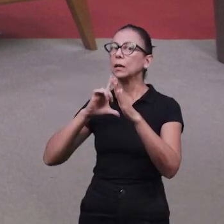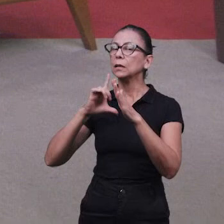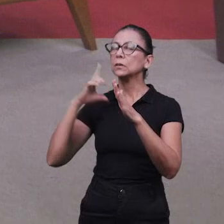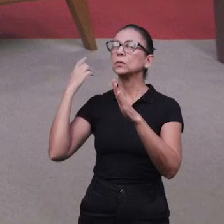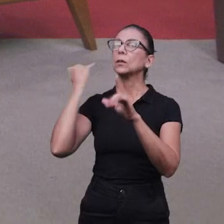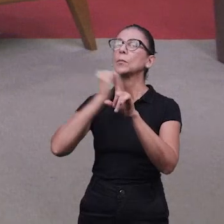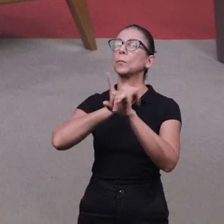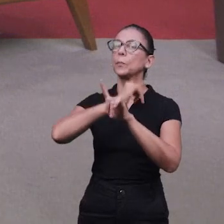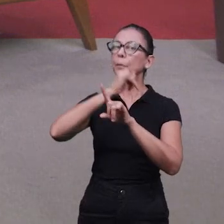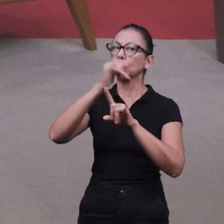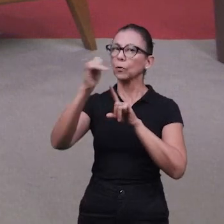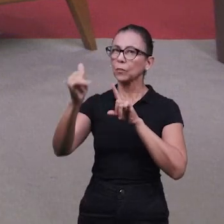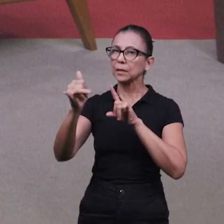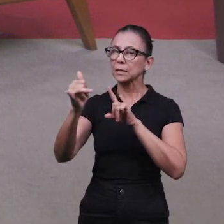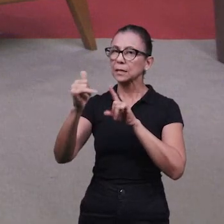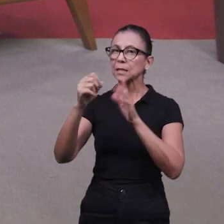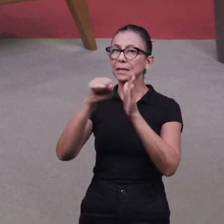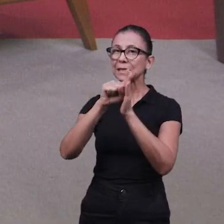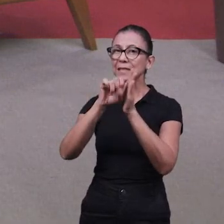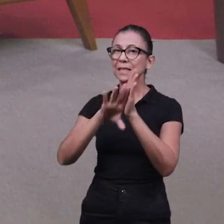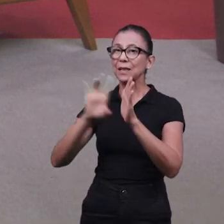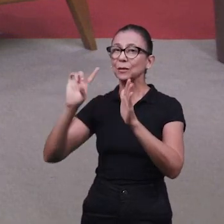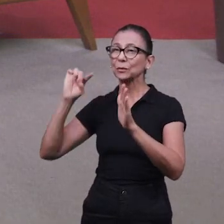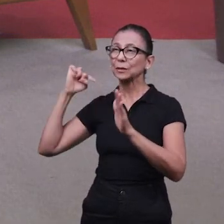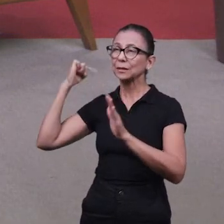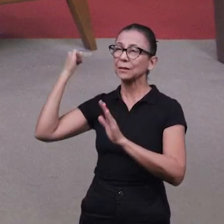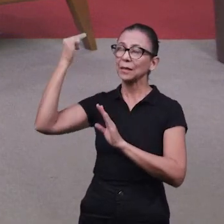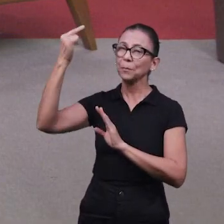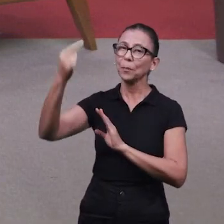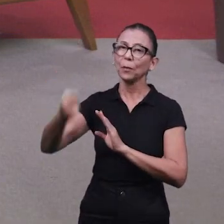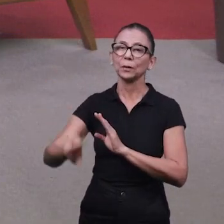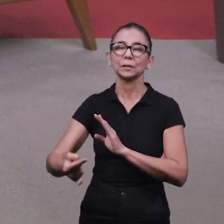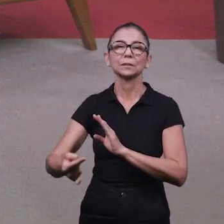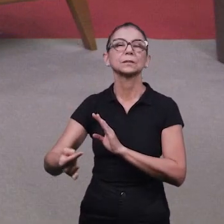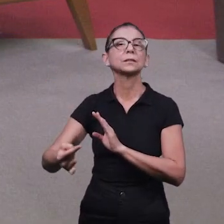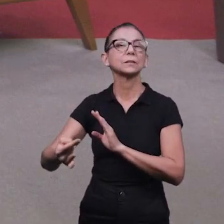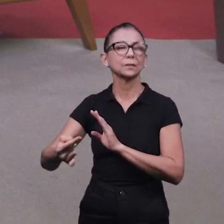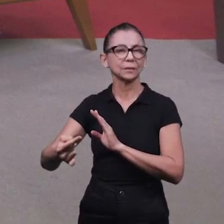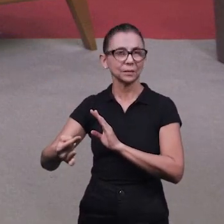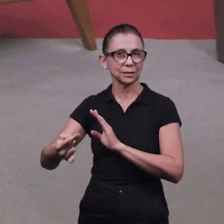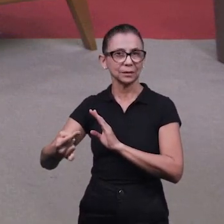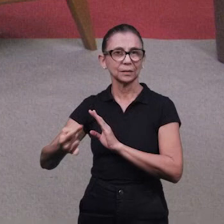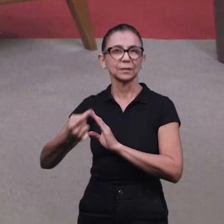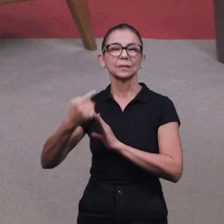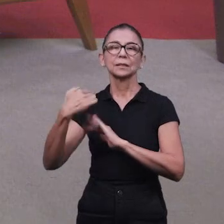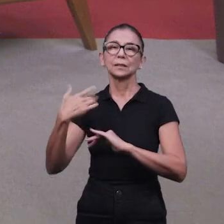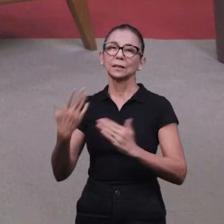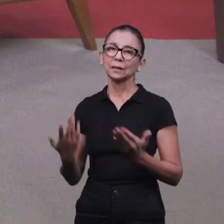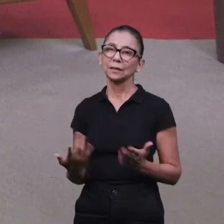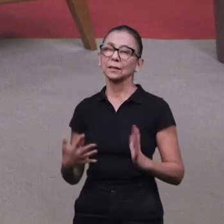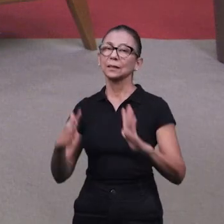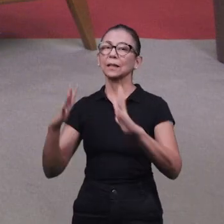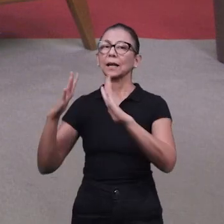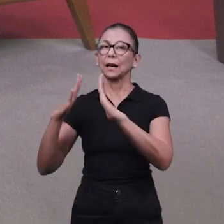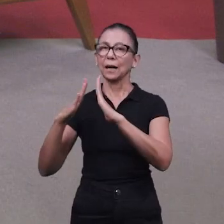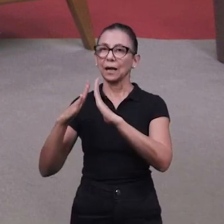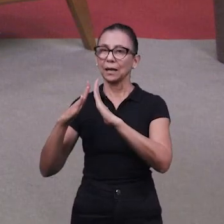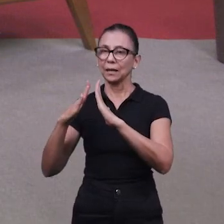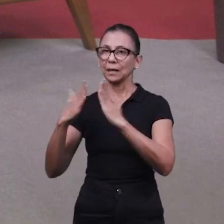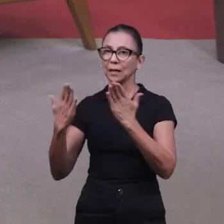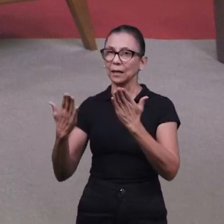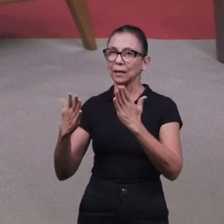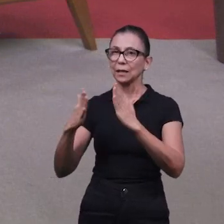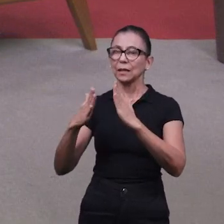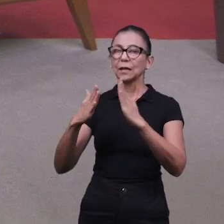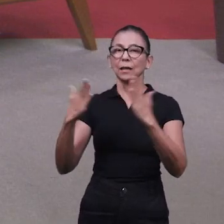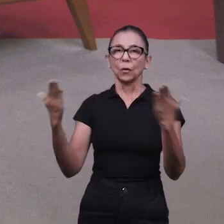qui serait réalisée des siècles après dans l'Église, ou dans l'Église, dans la